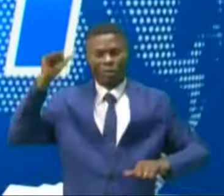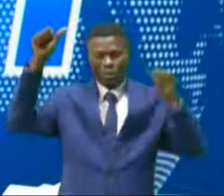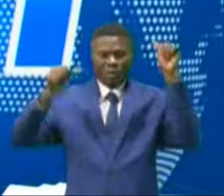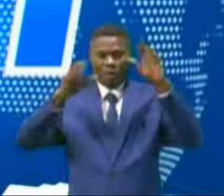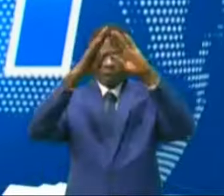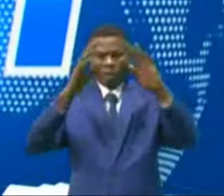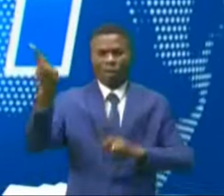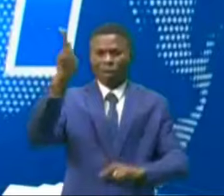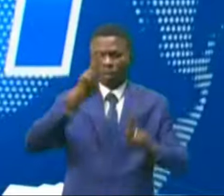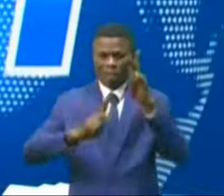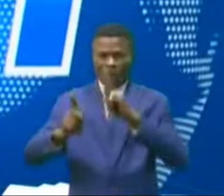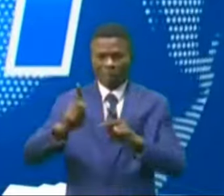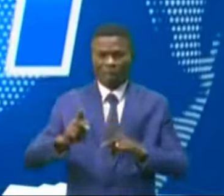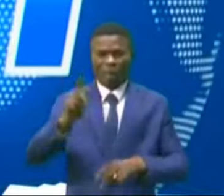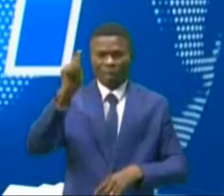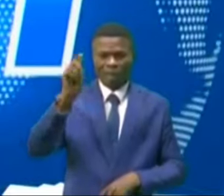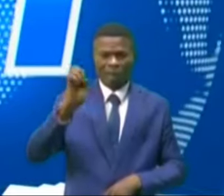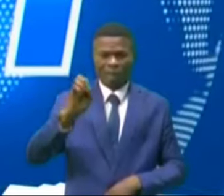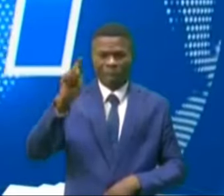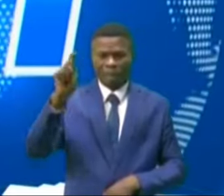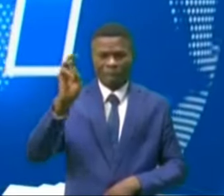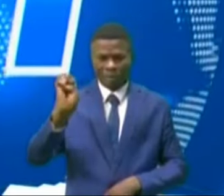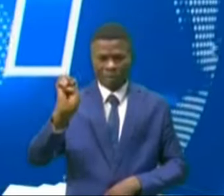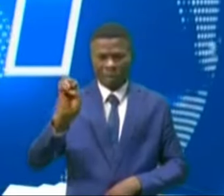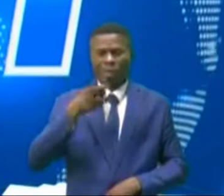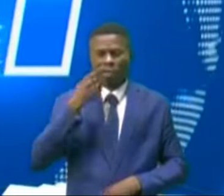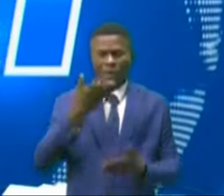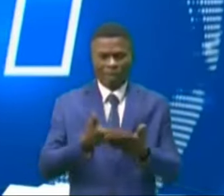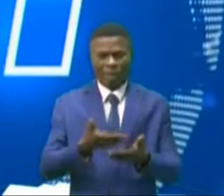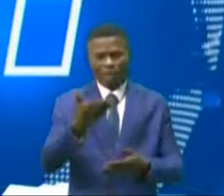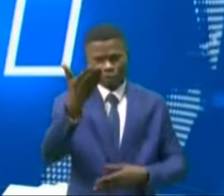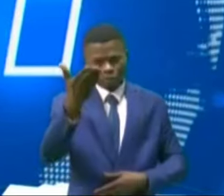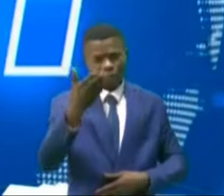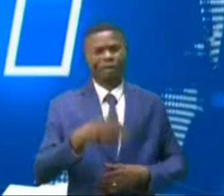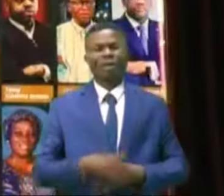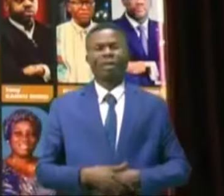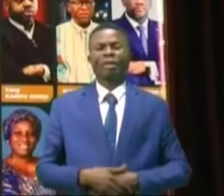du Peuple. Tété Bongunja nous en parle dans ce reportage.